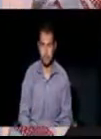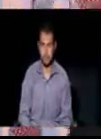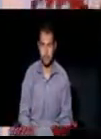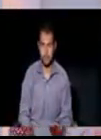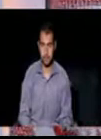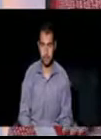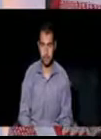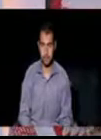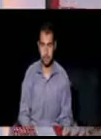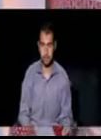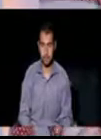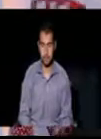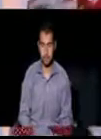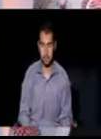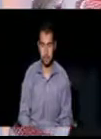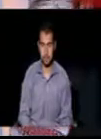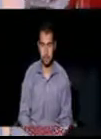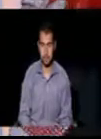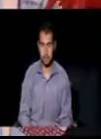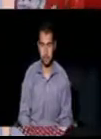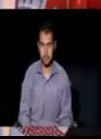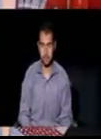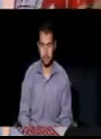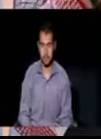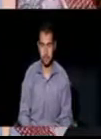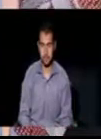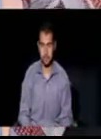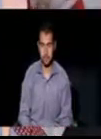ايه هتقول حاجه؟ كاتبه كلمه كمان. كاتبه كلمه اهو.